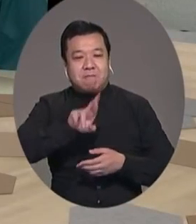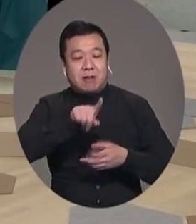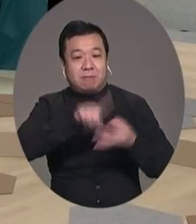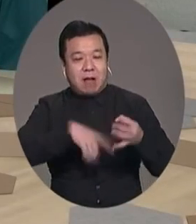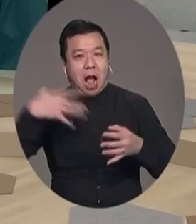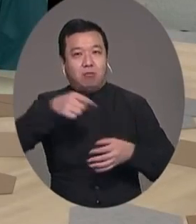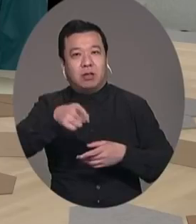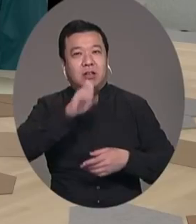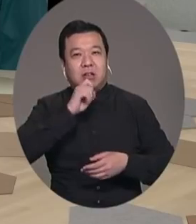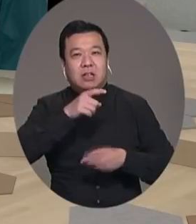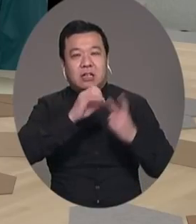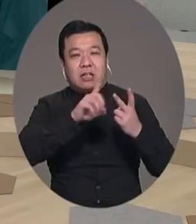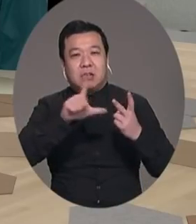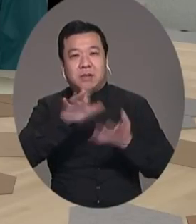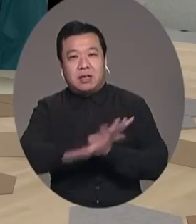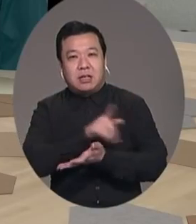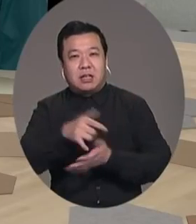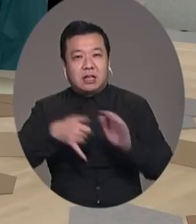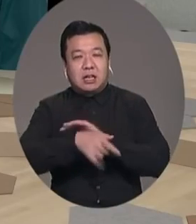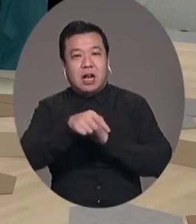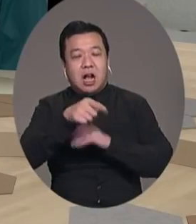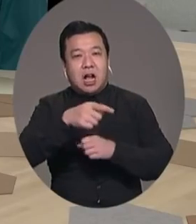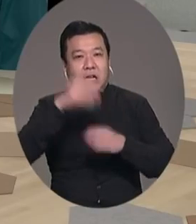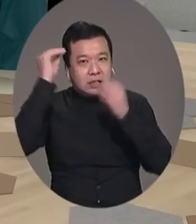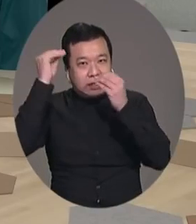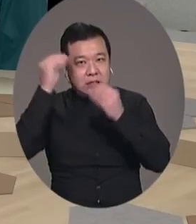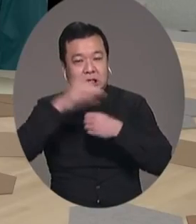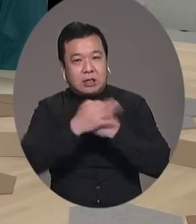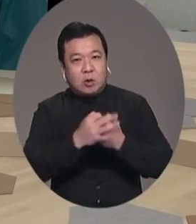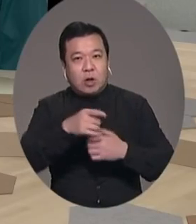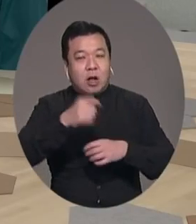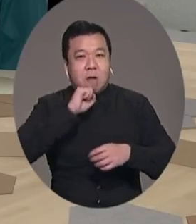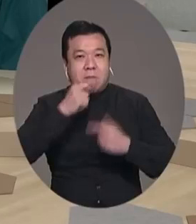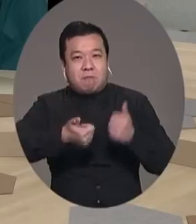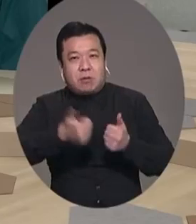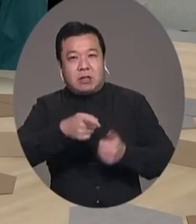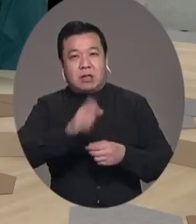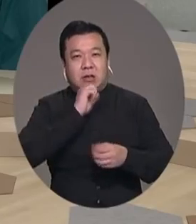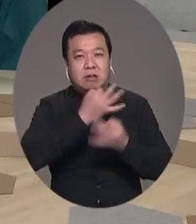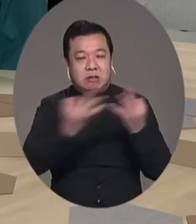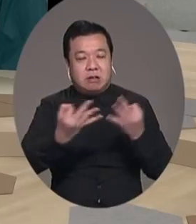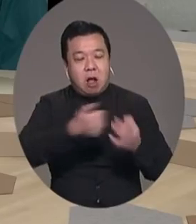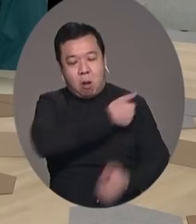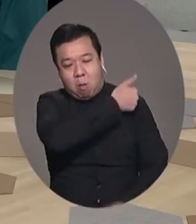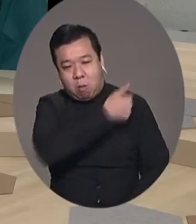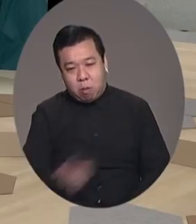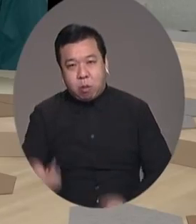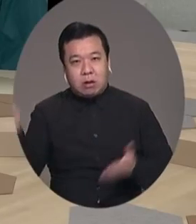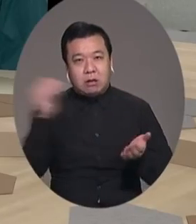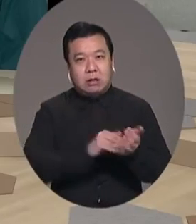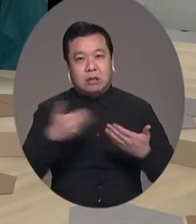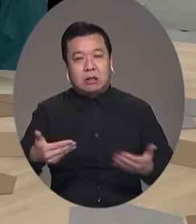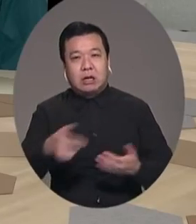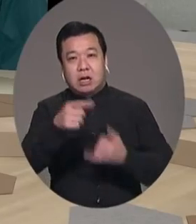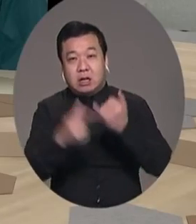臣。在2018年入主意大利国家队，录得33场不败的纪录。在6月开赛的时